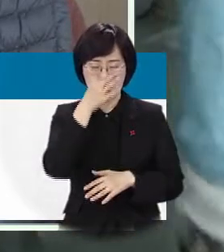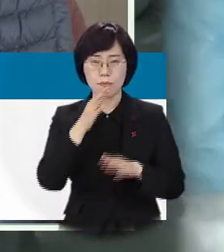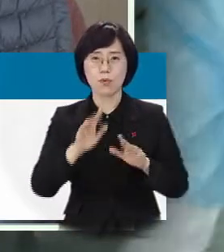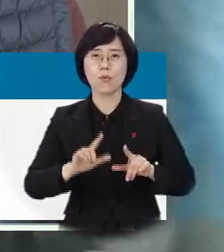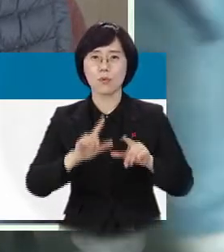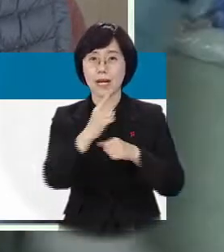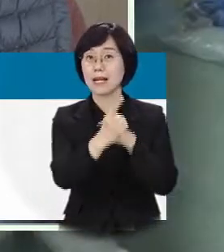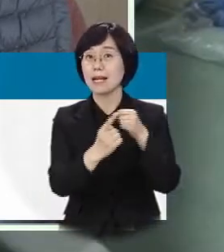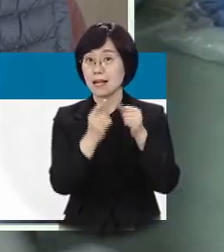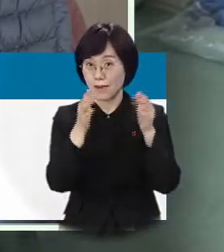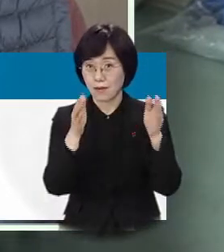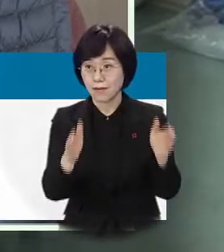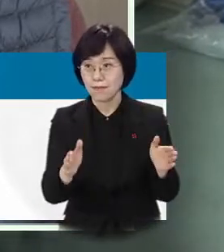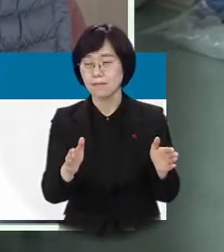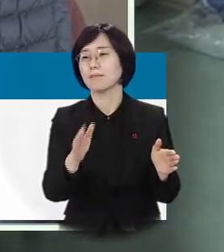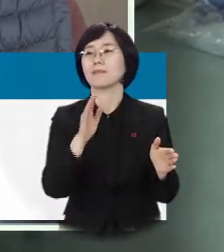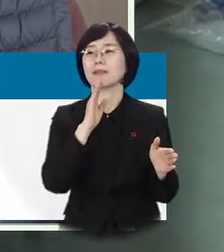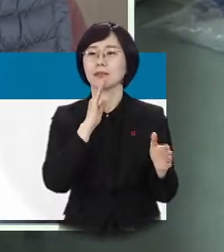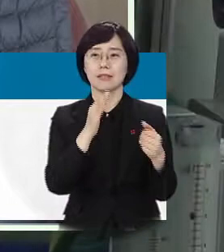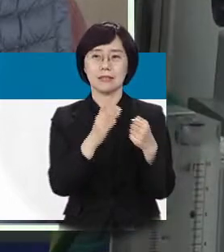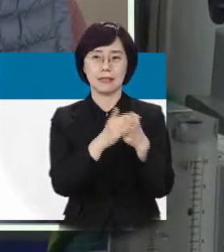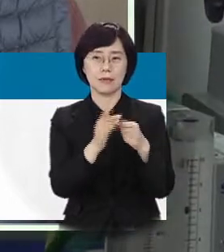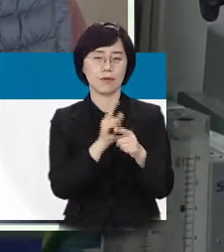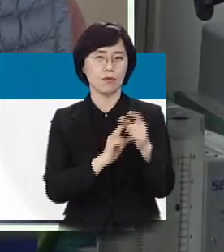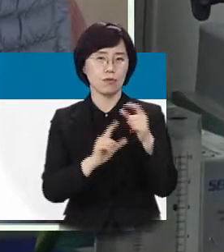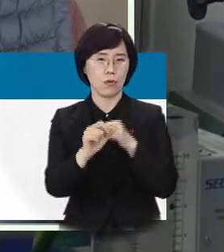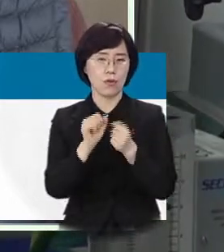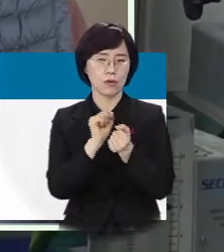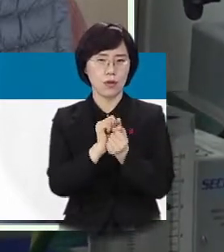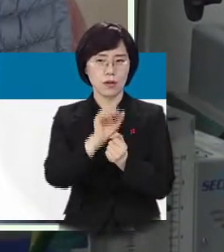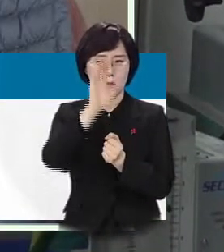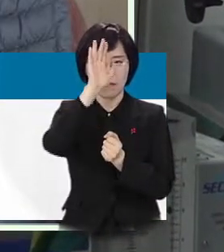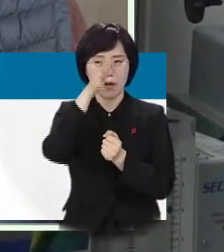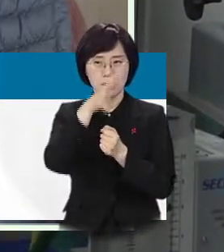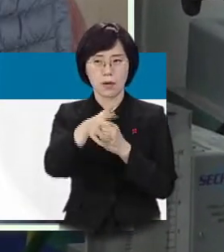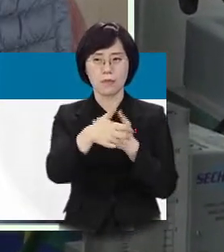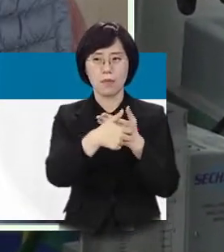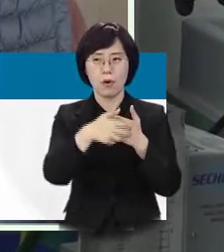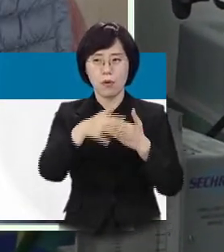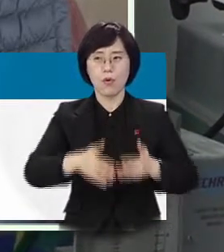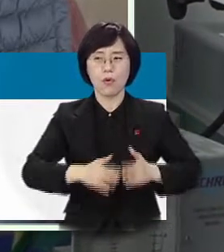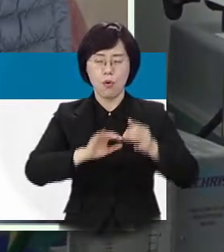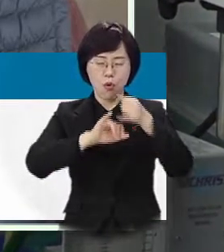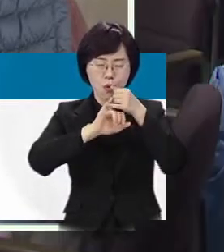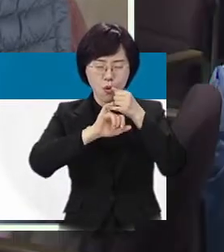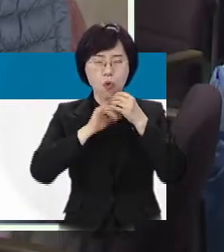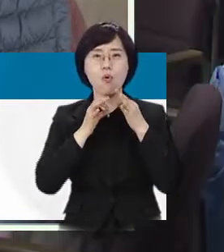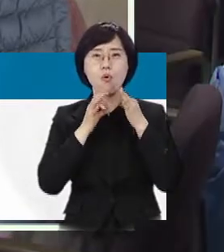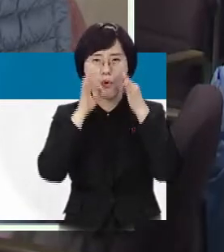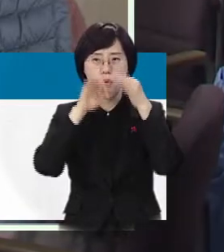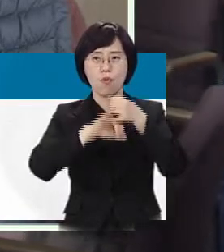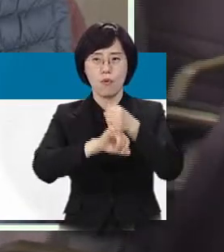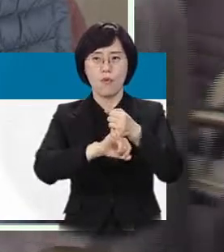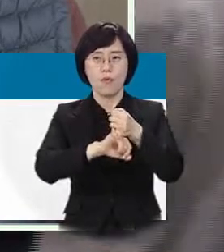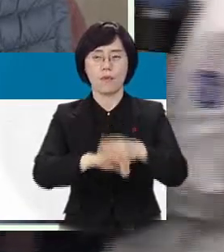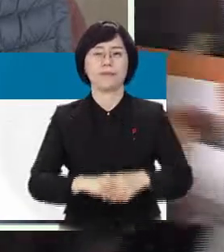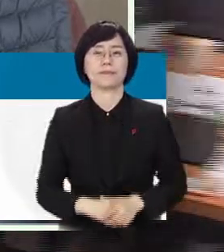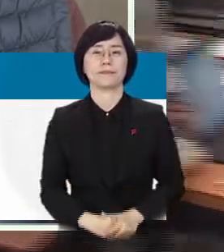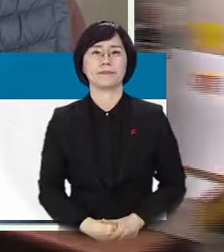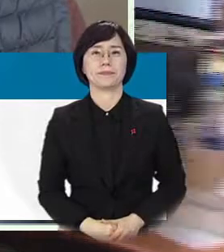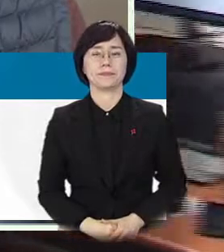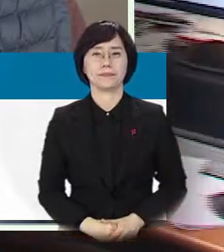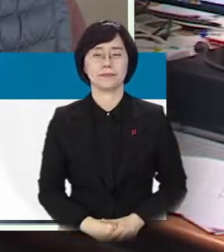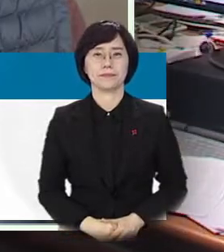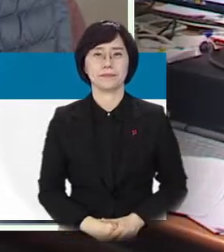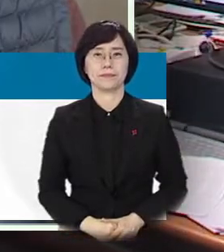정말 힘들었던 한 해였습니다. 더더욱더 제일 중요한 감염병 전문병원은 꼭 유치하도록